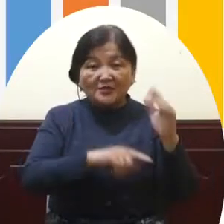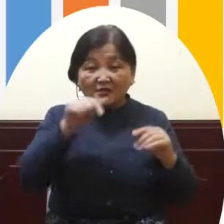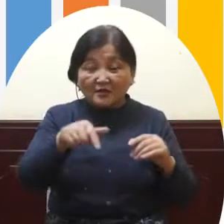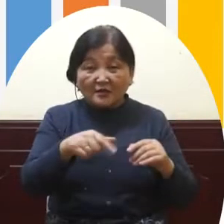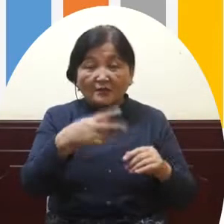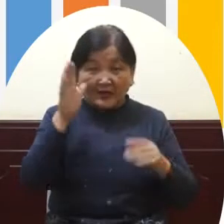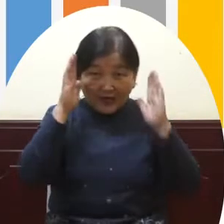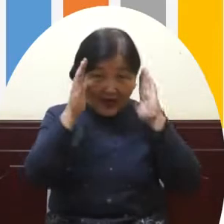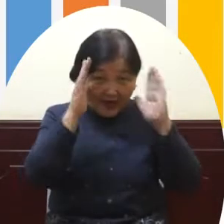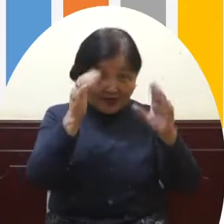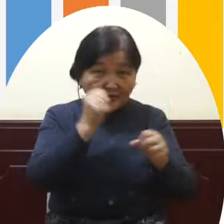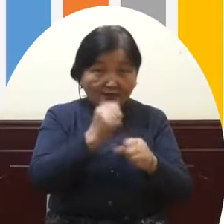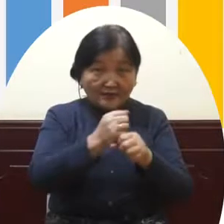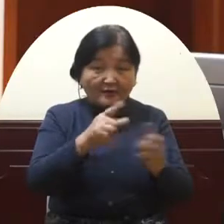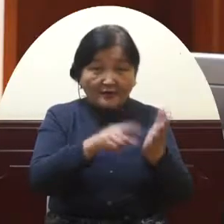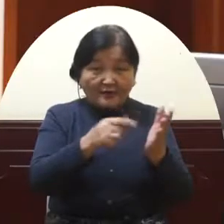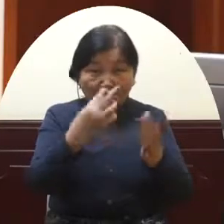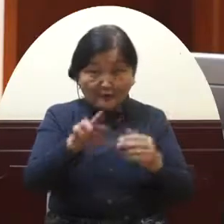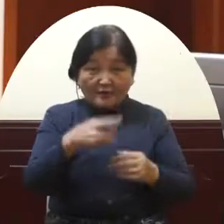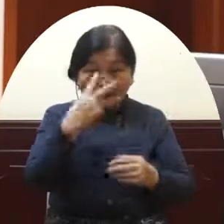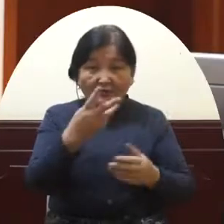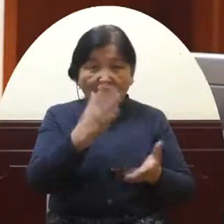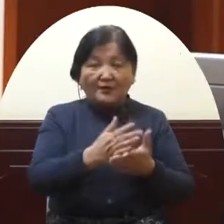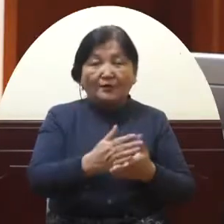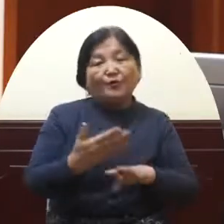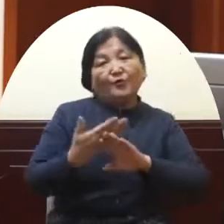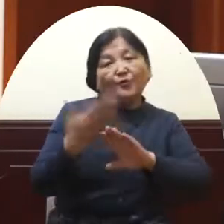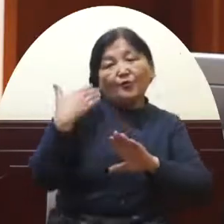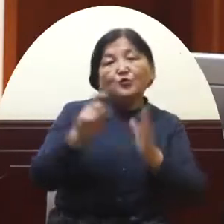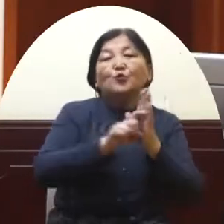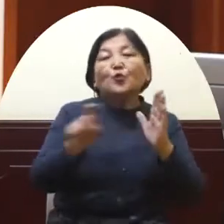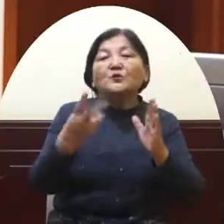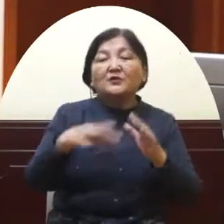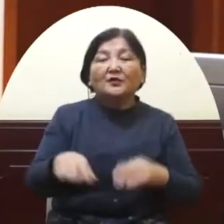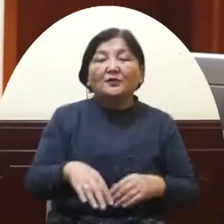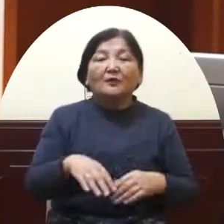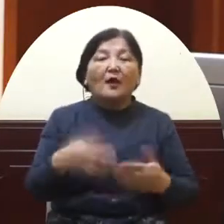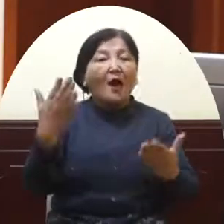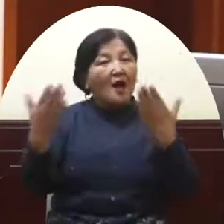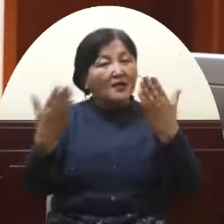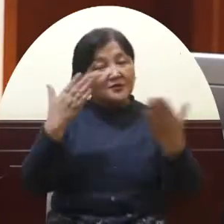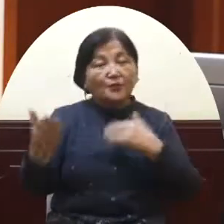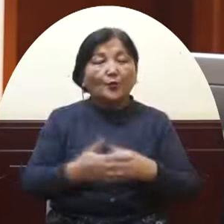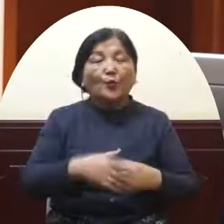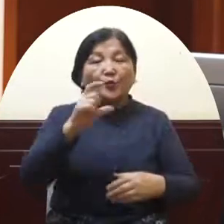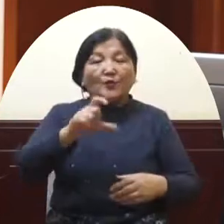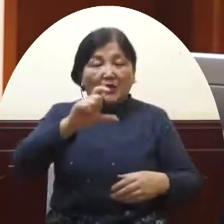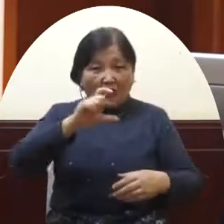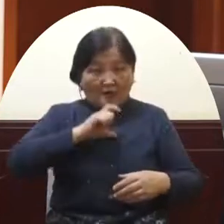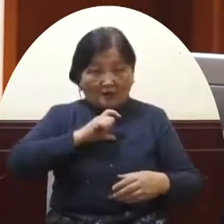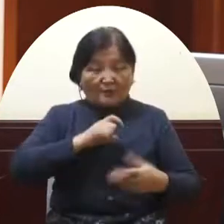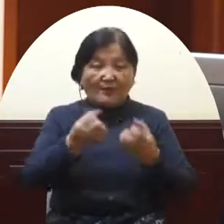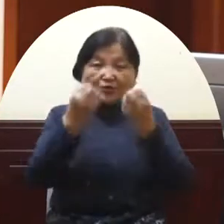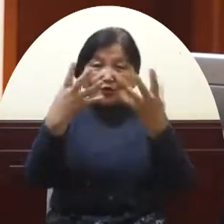бас сонирхууллие. Ер нь бол Монгол улс өнгөрсөн хугацаанд харьцангуй хүний эрхийн олон асуудлууд